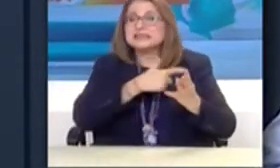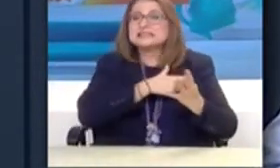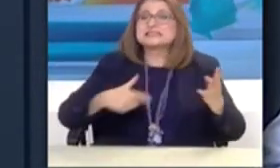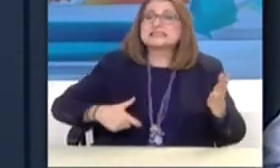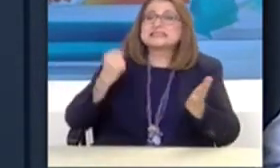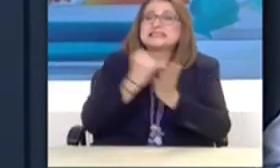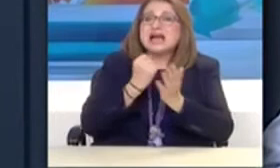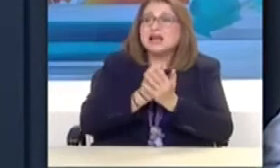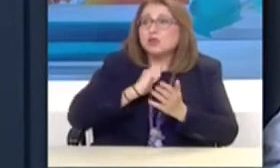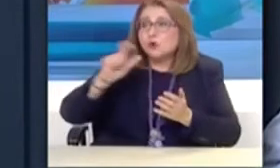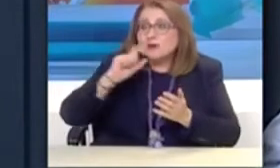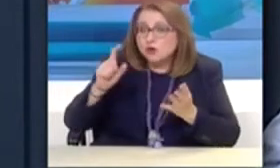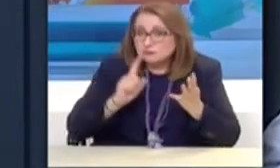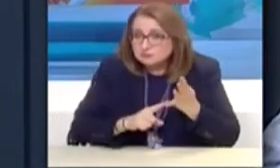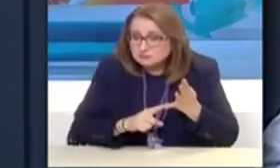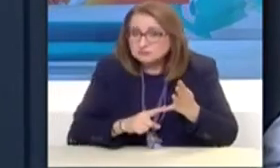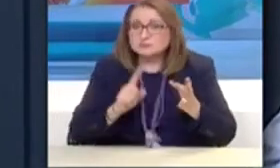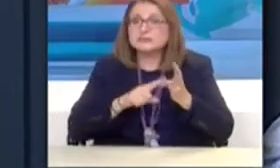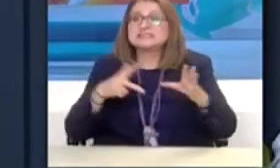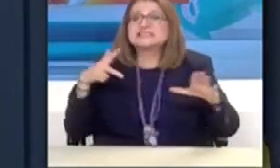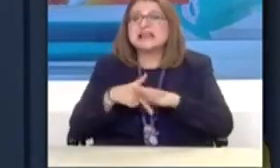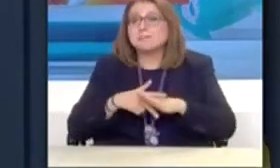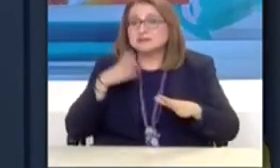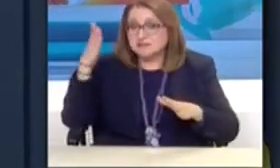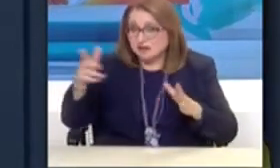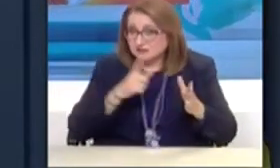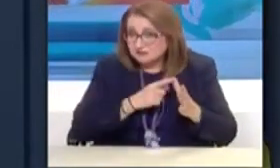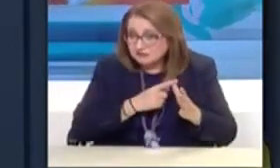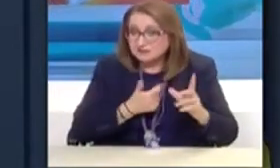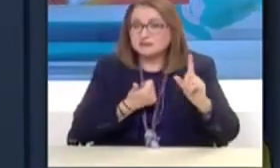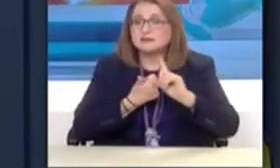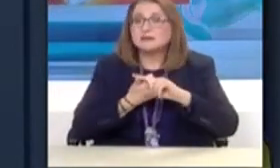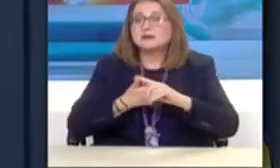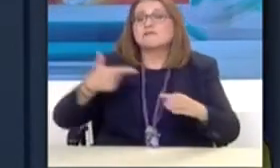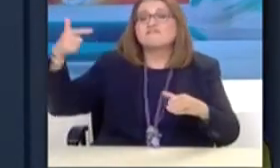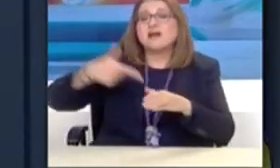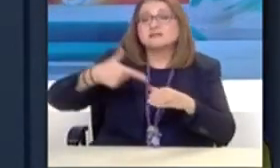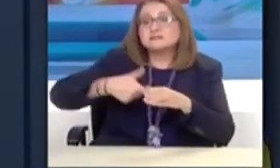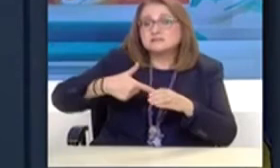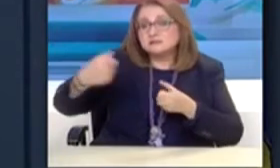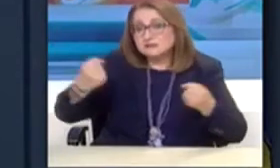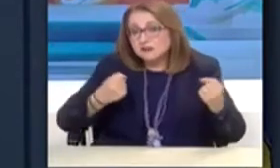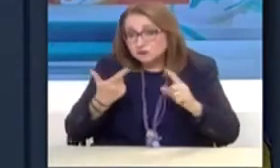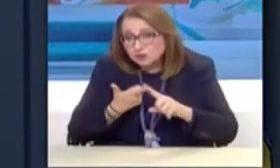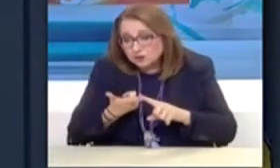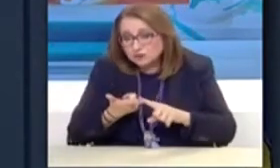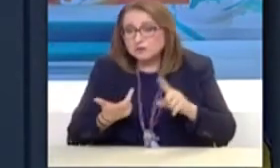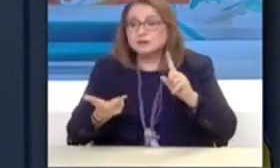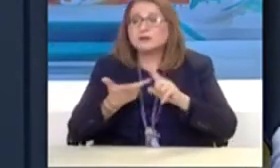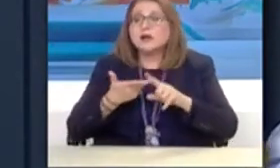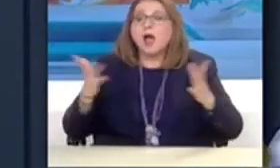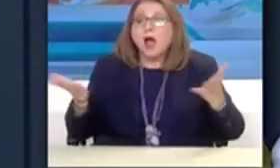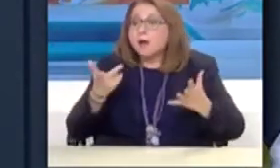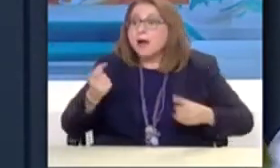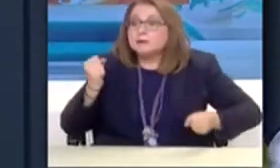απολύτως αναγκαία υλογραφία, μετάβαση στην τράπεζα, μετάβαση σε πρατήριο καυσίμων, κίνηση για παροχή βοήθεια